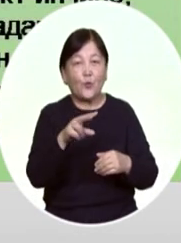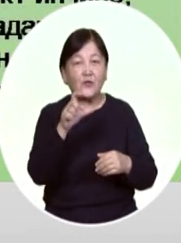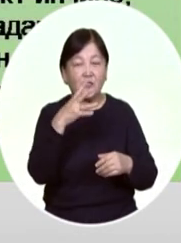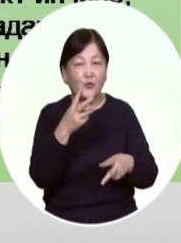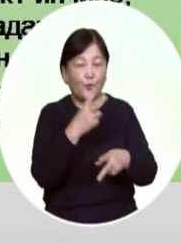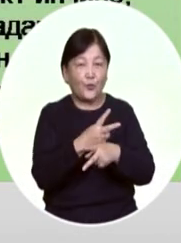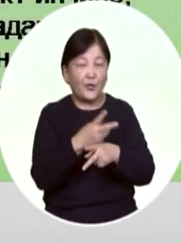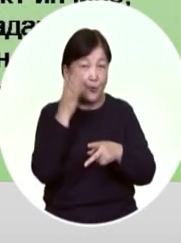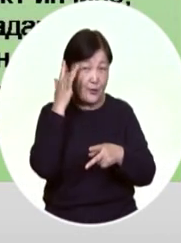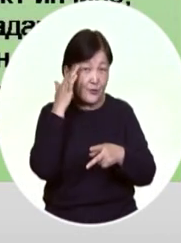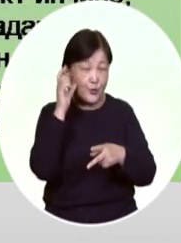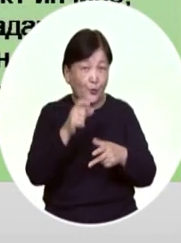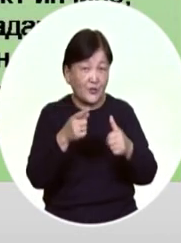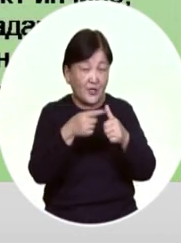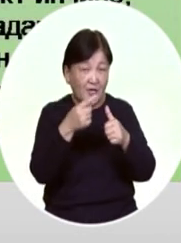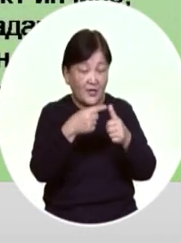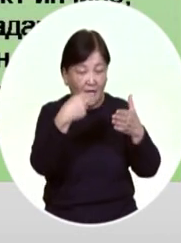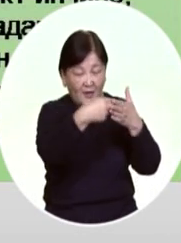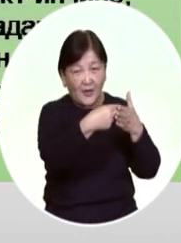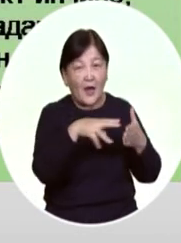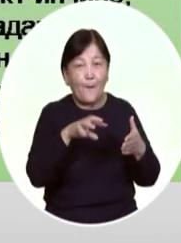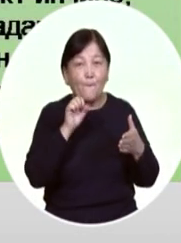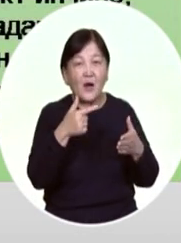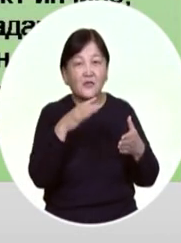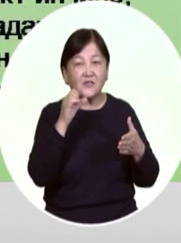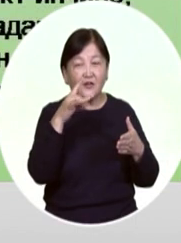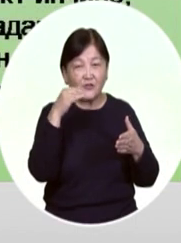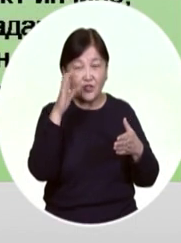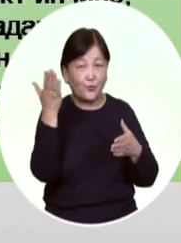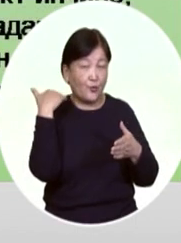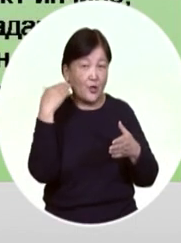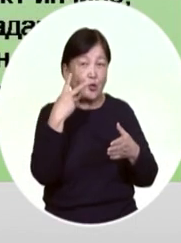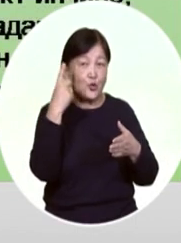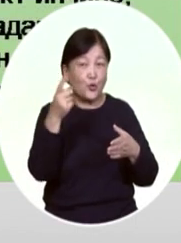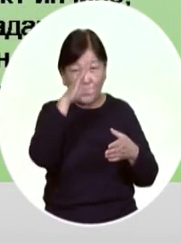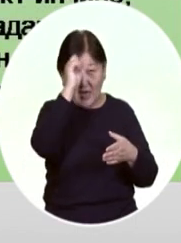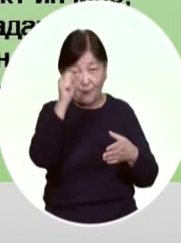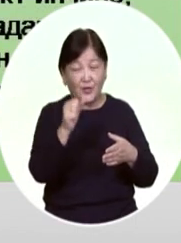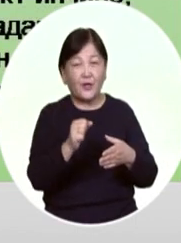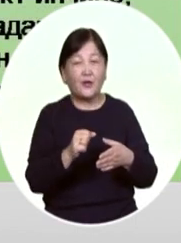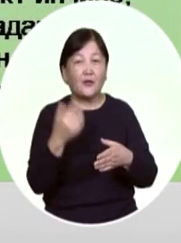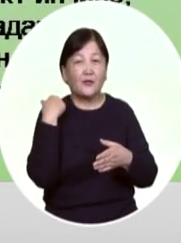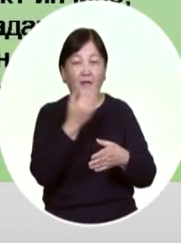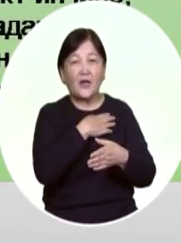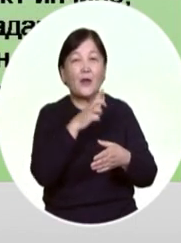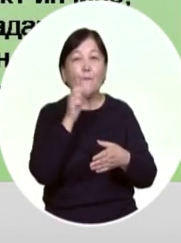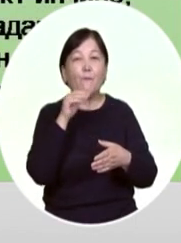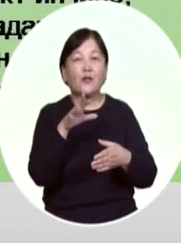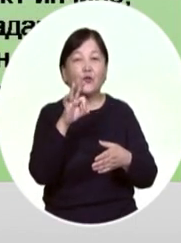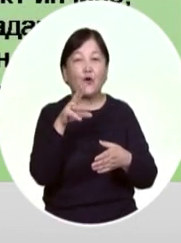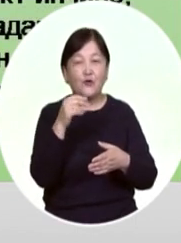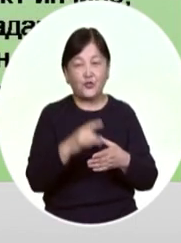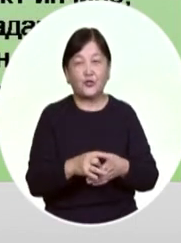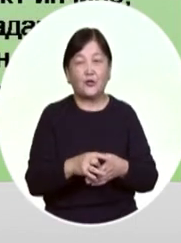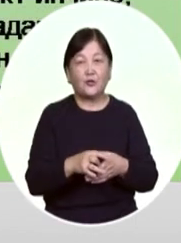боловсруулсан хүмүүсийг хараарай. Магсаржуу гэж тэр үеийн шүүх яамны орлогч сайд байсан Магсаржуу, Төшмөд Батуучир,